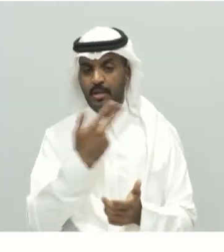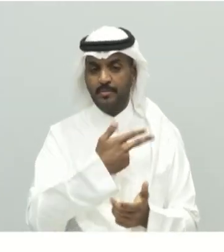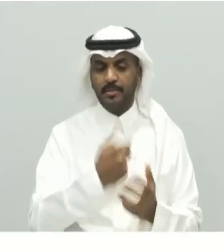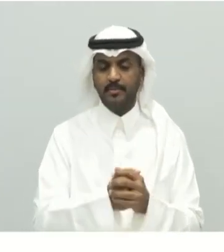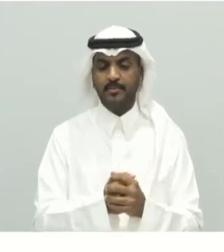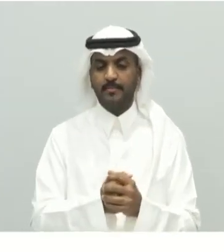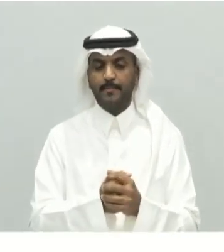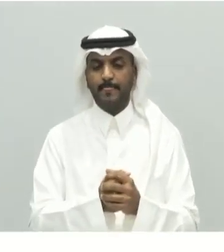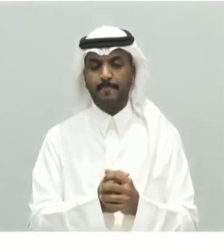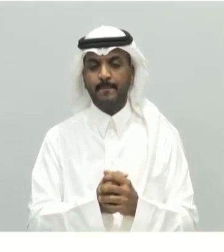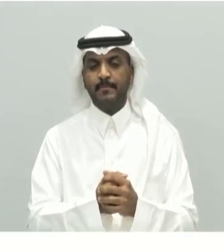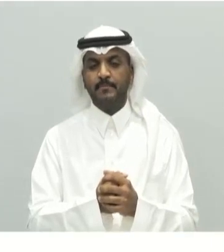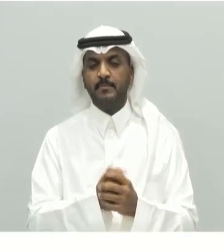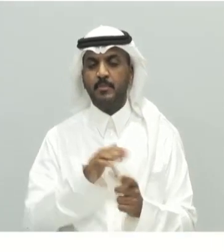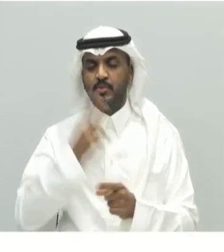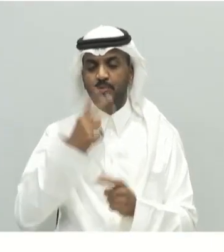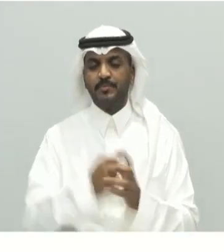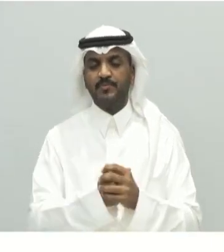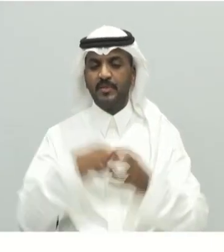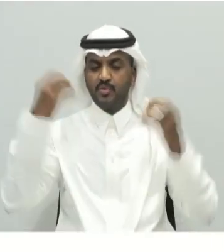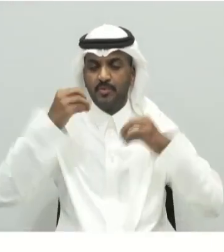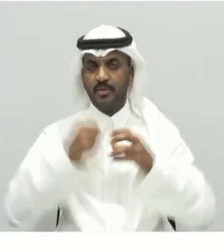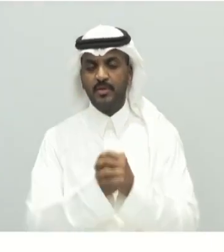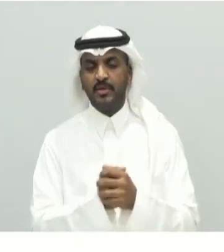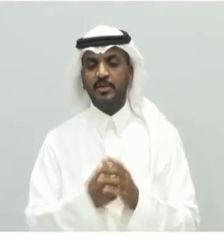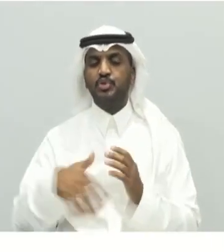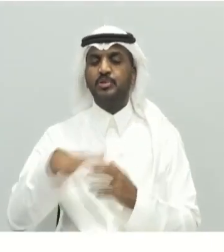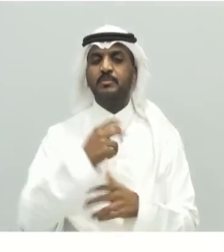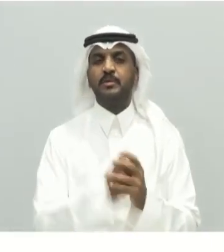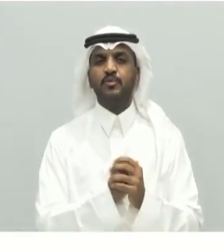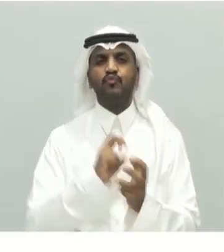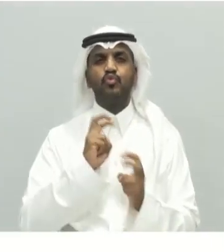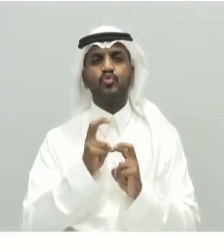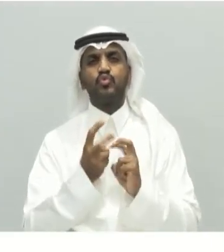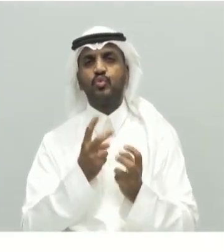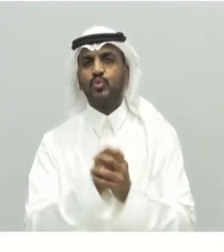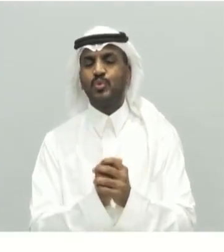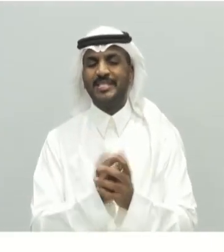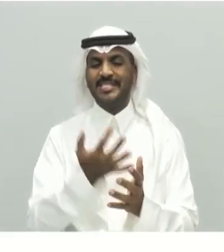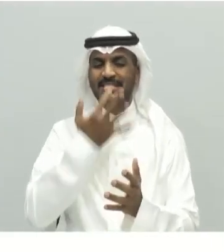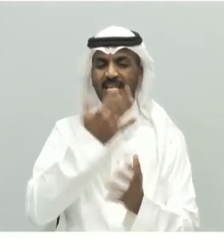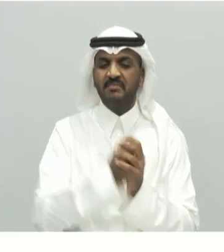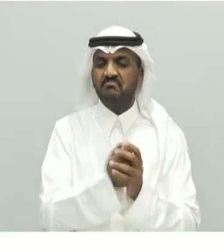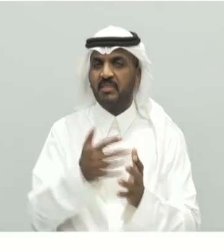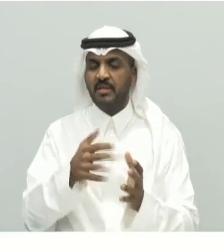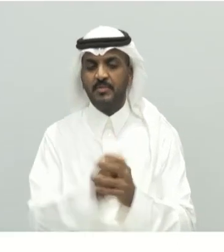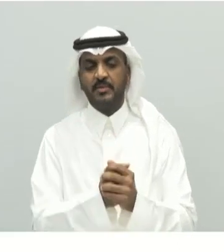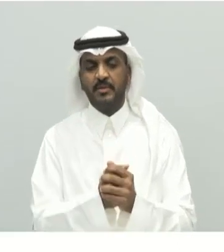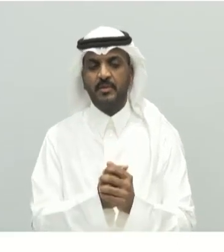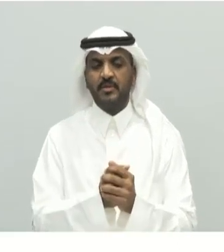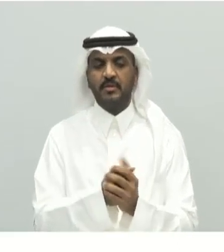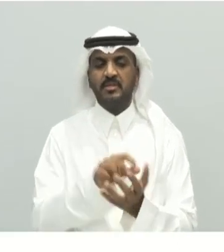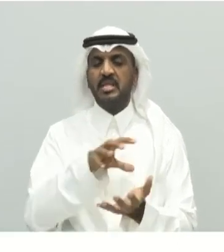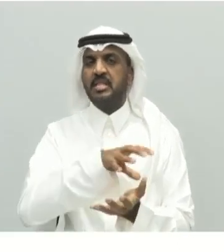الغربي من المملكه فتسقط الامطار في جميع فصول السنه تقريبا